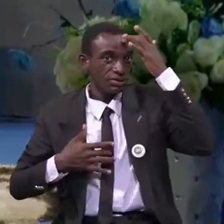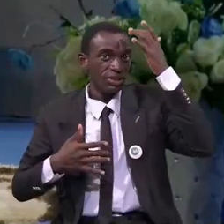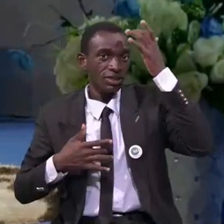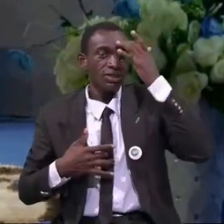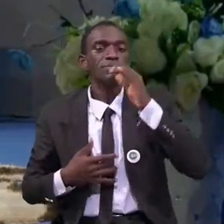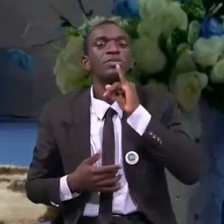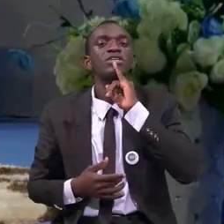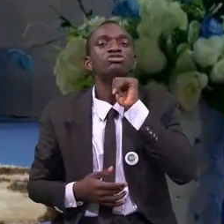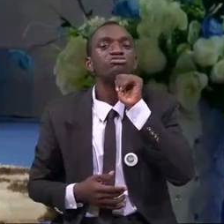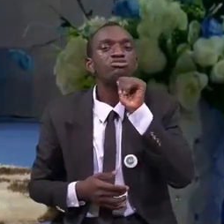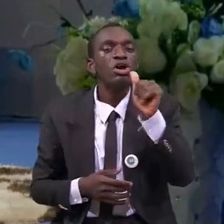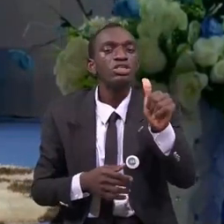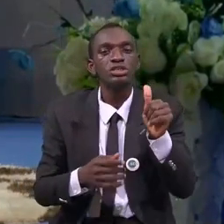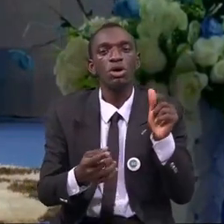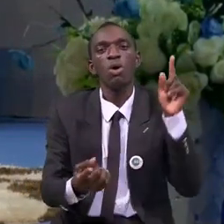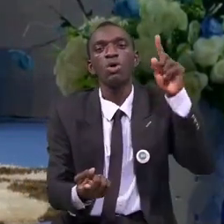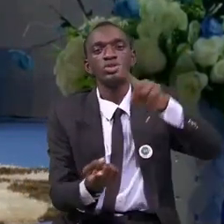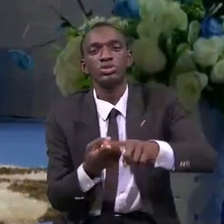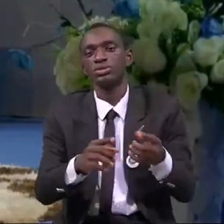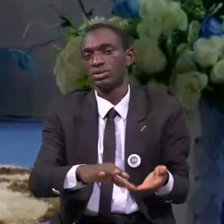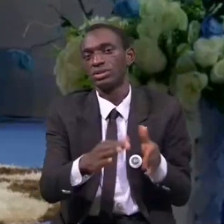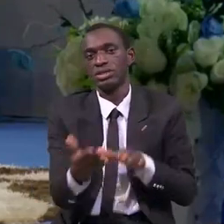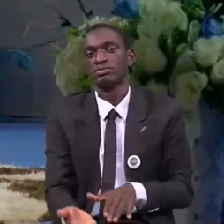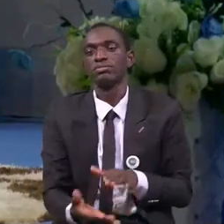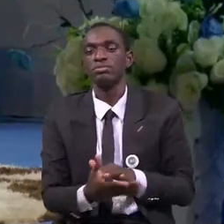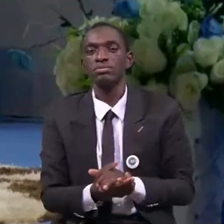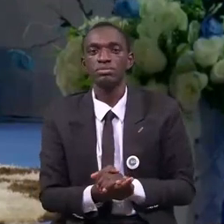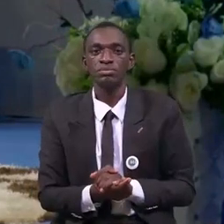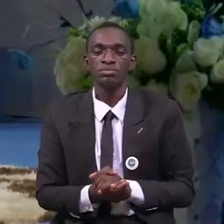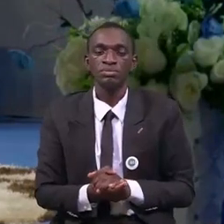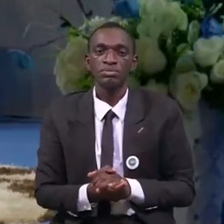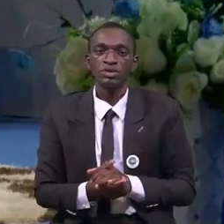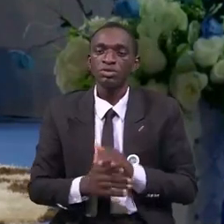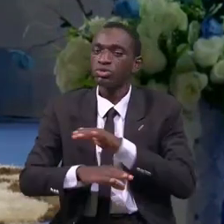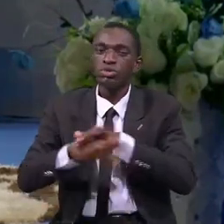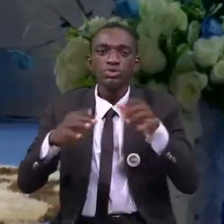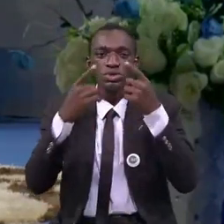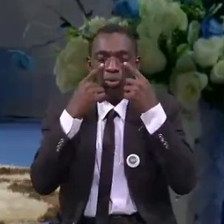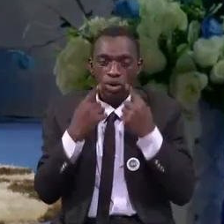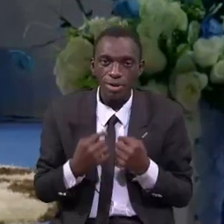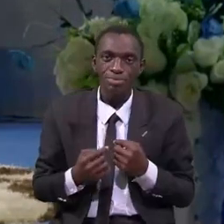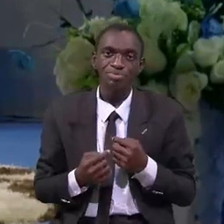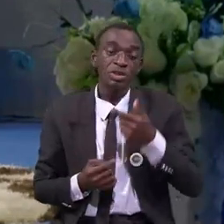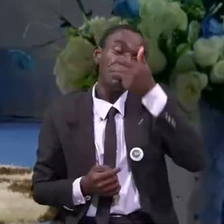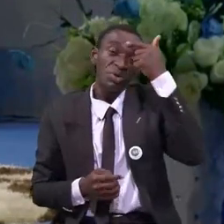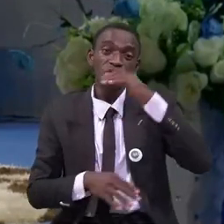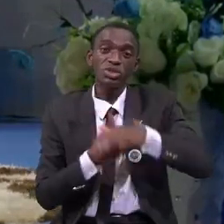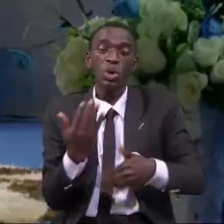pas parce que cette maladie n'est pas à la mort ne pleure pas